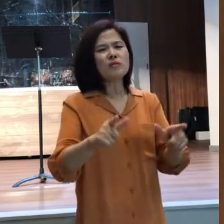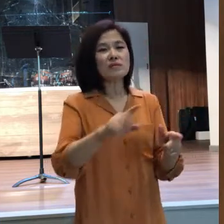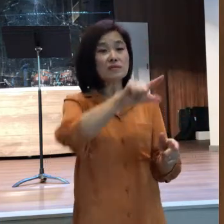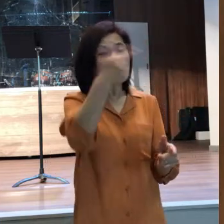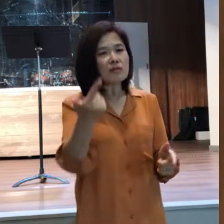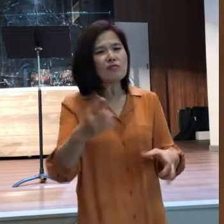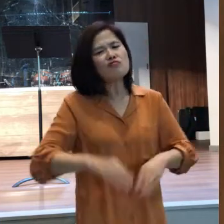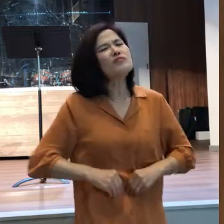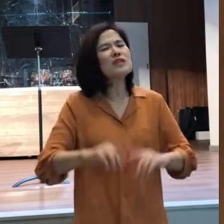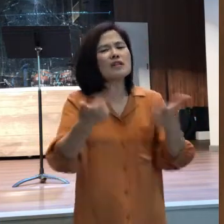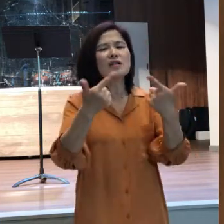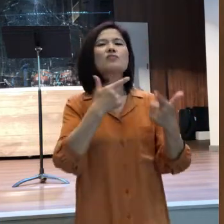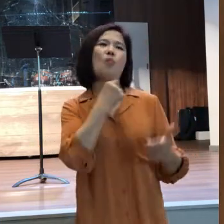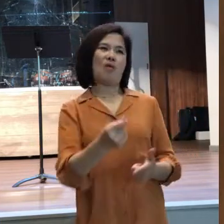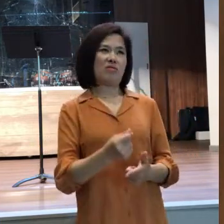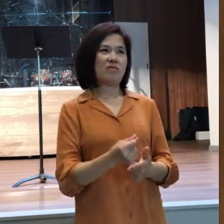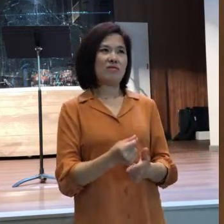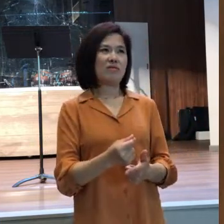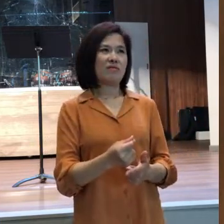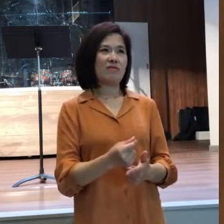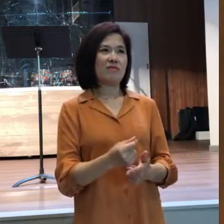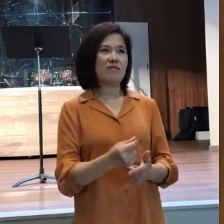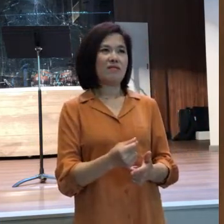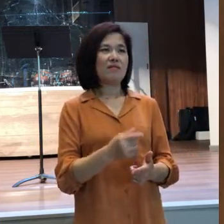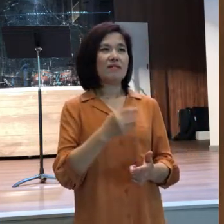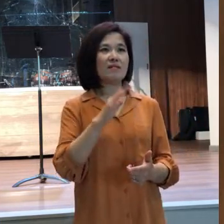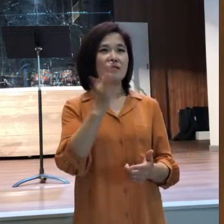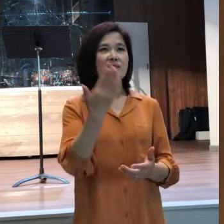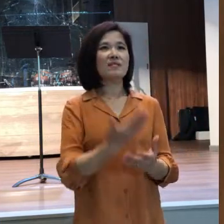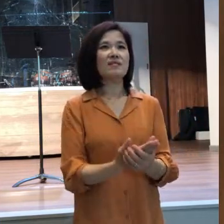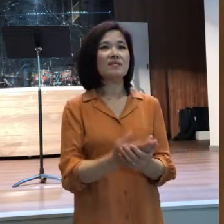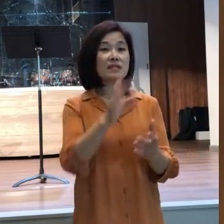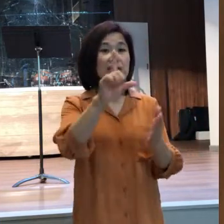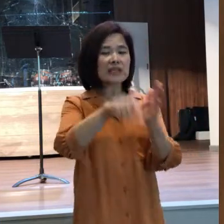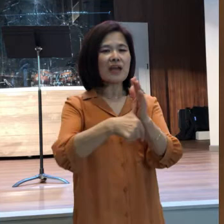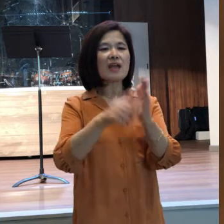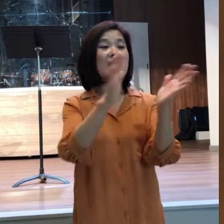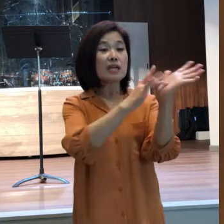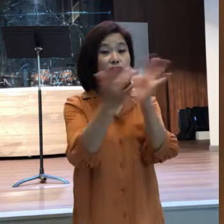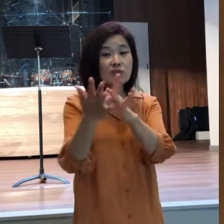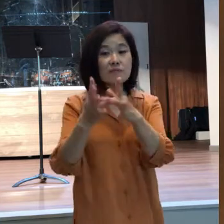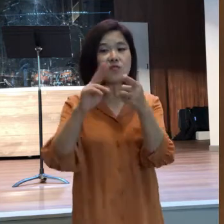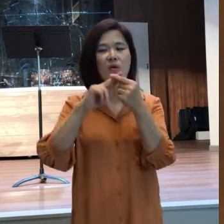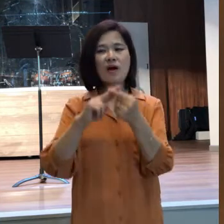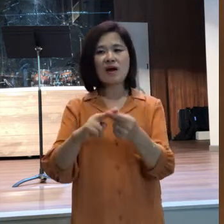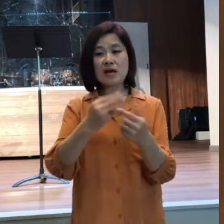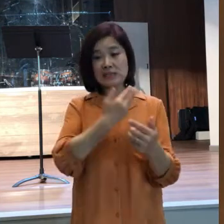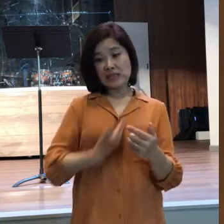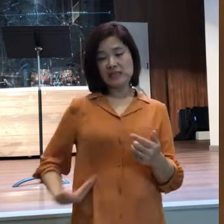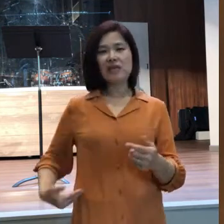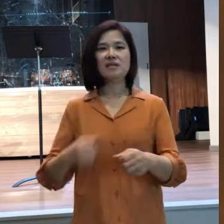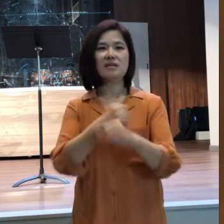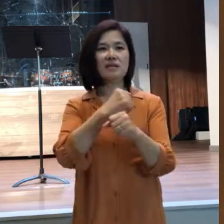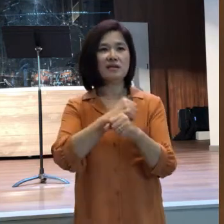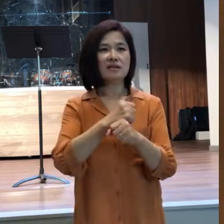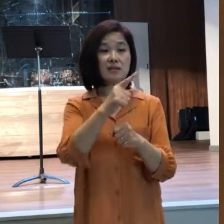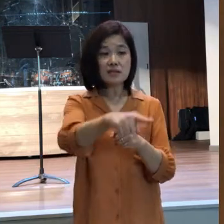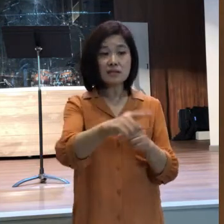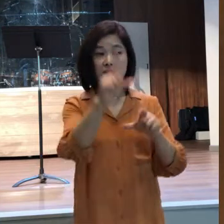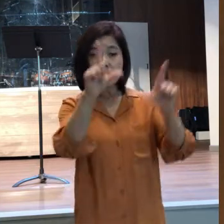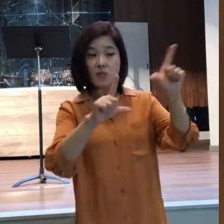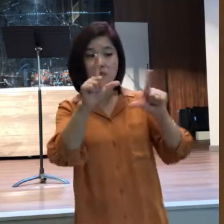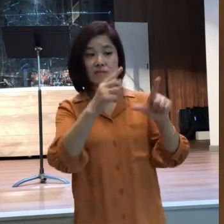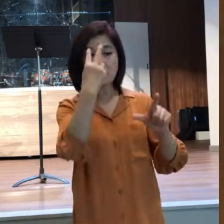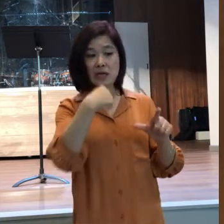않는 것이 소원이었을 것입니다. 그때 마침 예수님과 제자들이